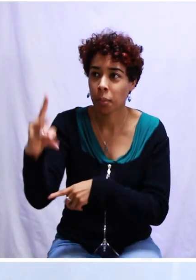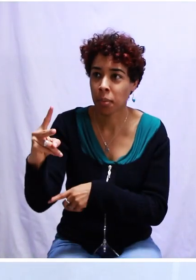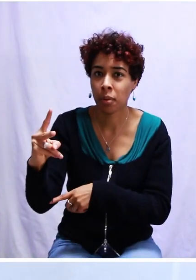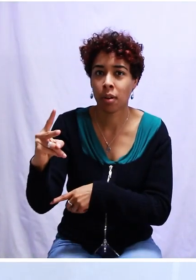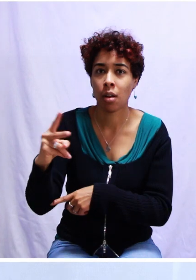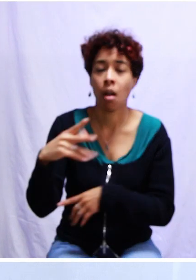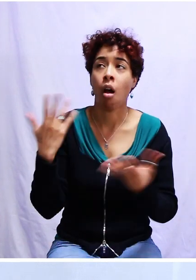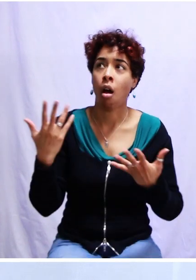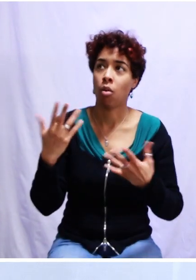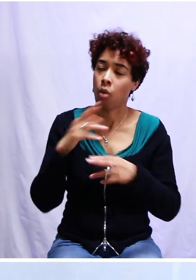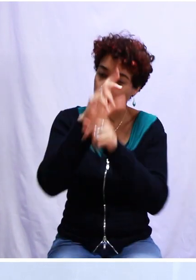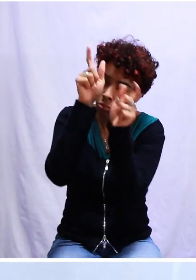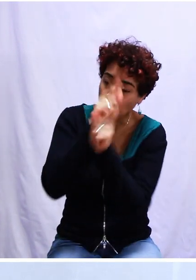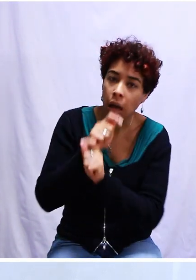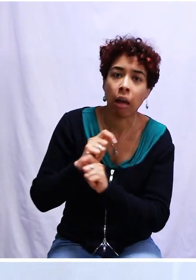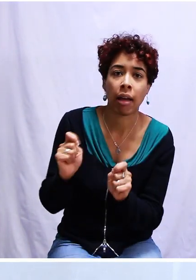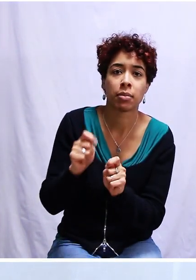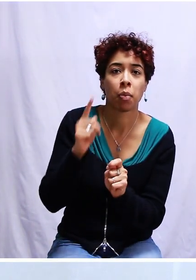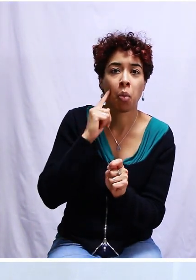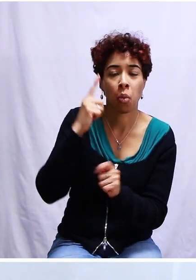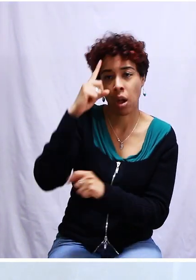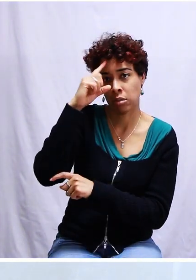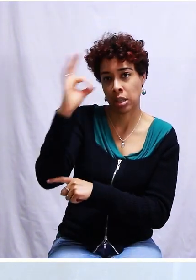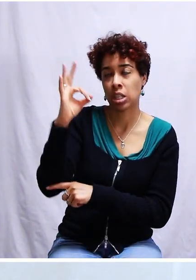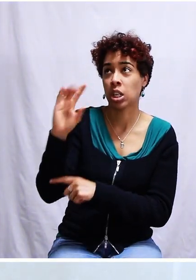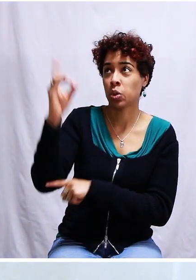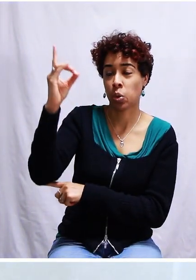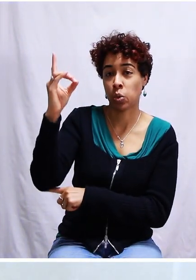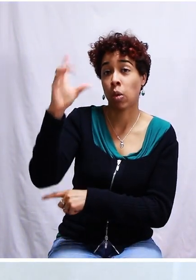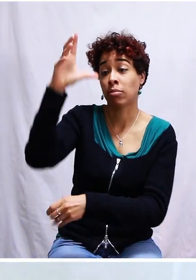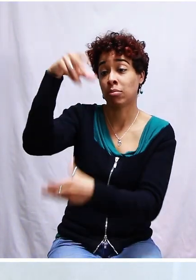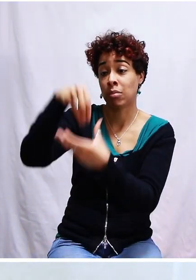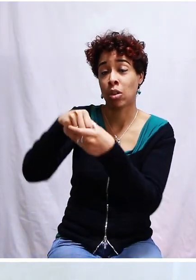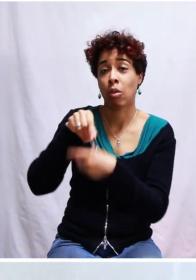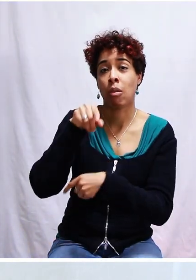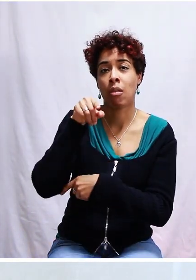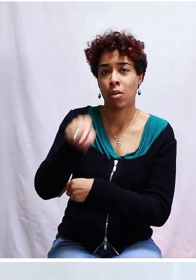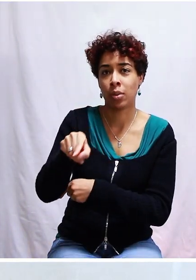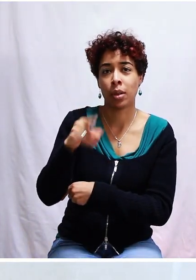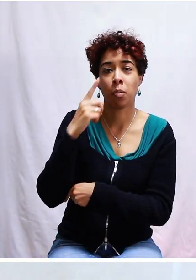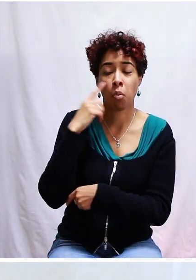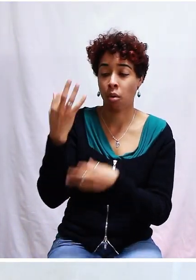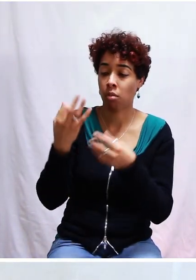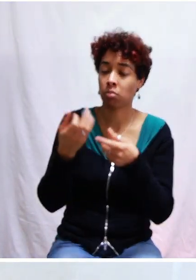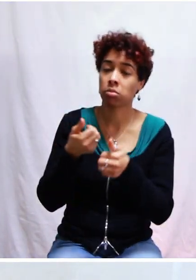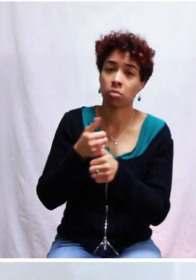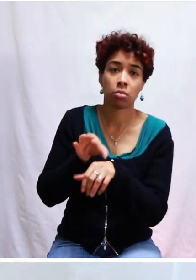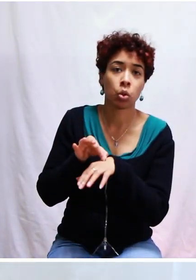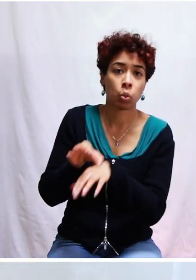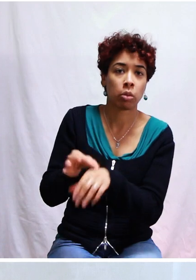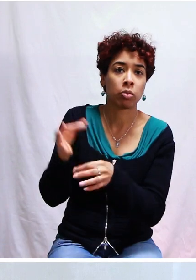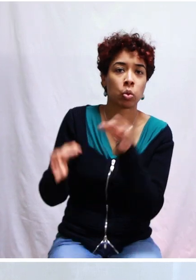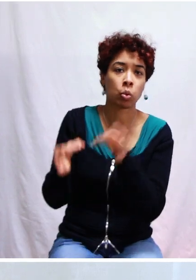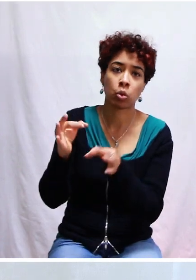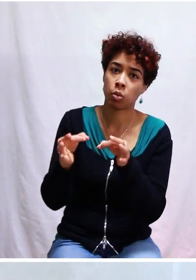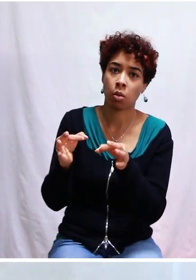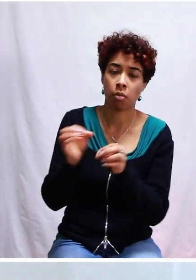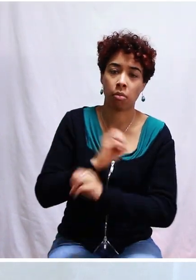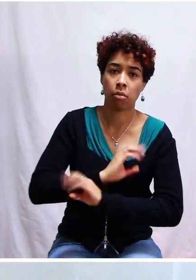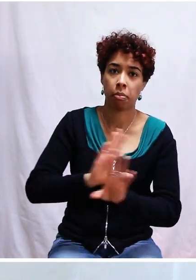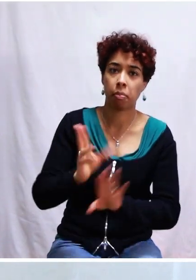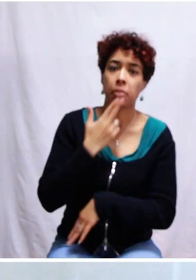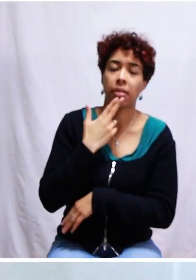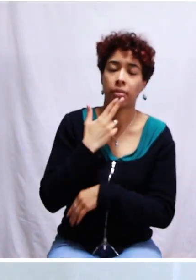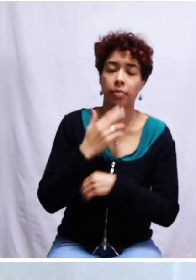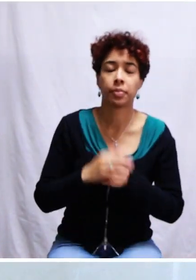l'on craignit le roi, car on vit que la sagesse de Dieu était en lui pour le diriger dans ses jugements. Amen. Quand on